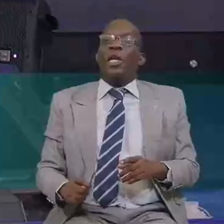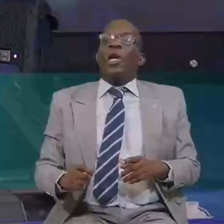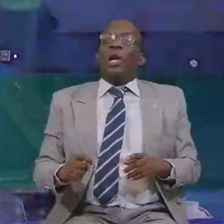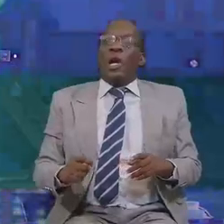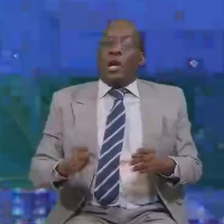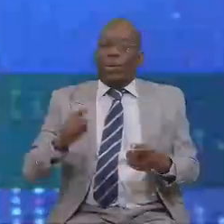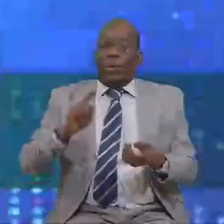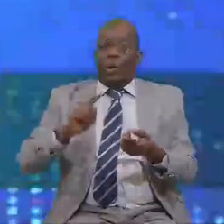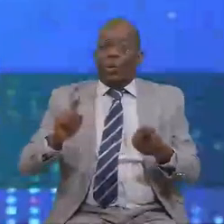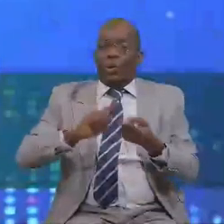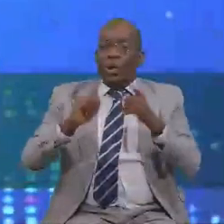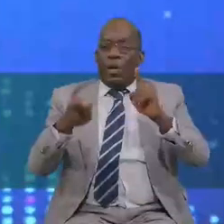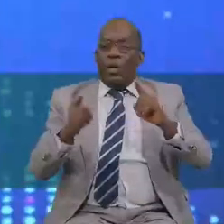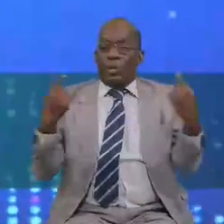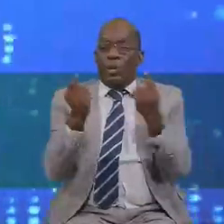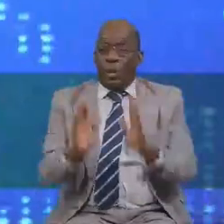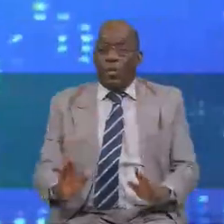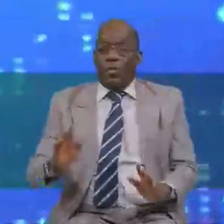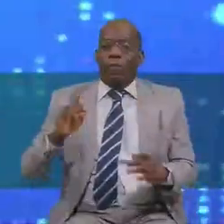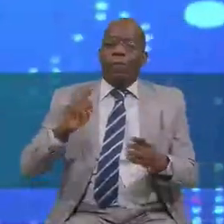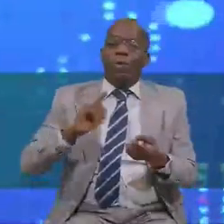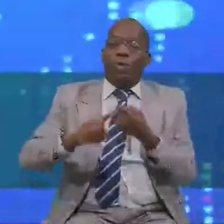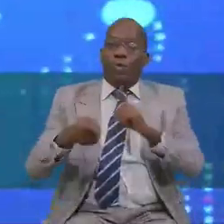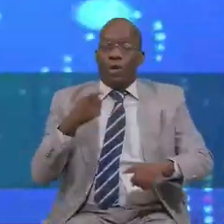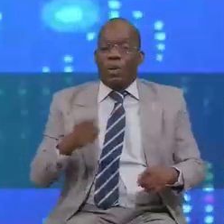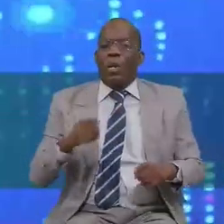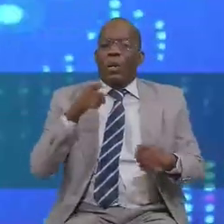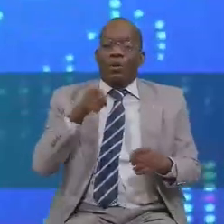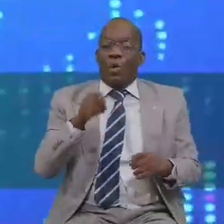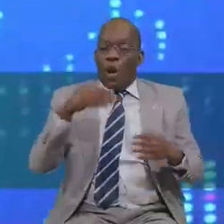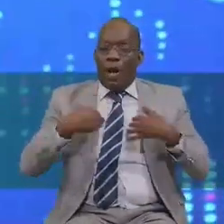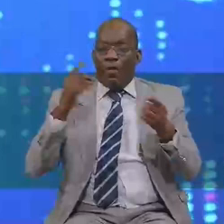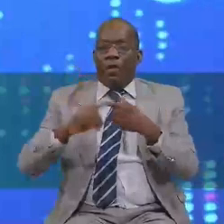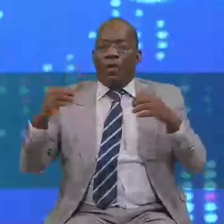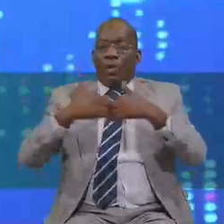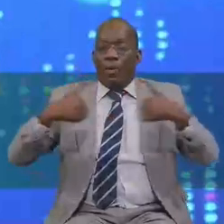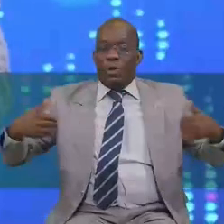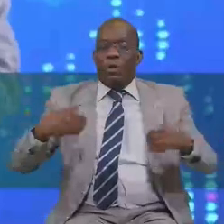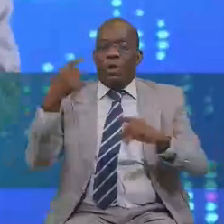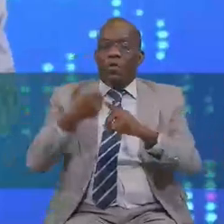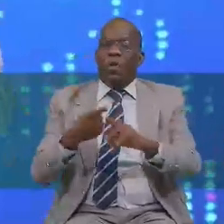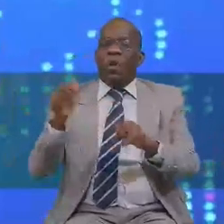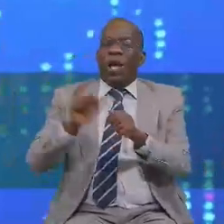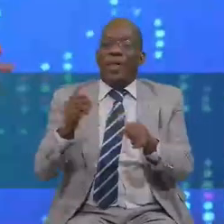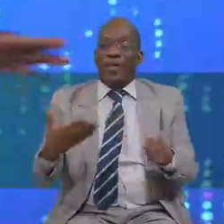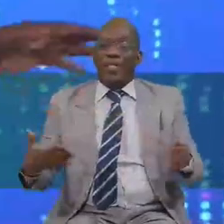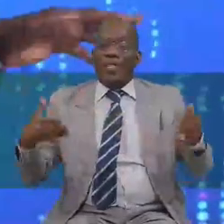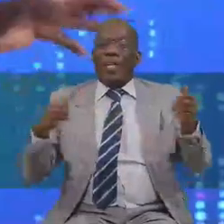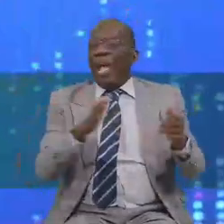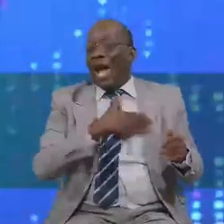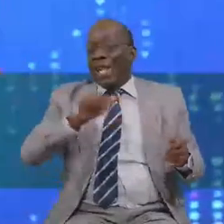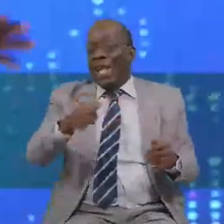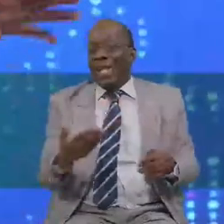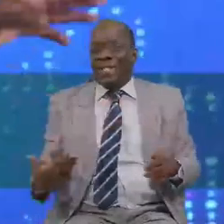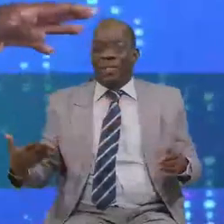du passé. Tu dois te séparer des pratiques pécheresses du passé. Tu dois te séparer de tout